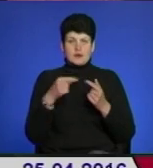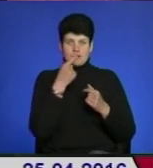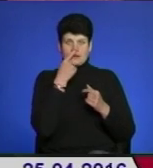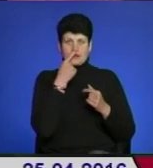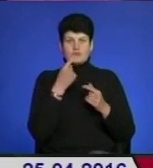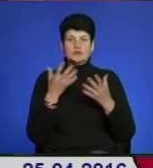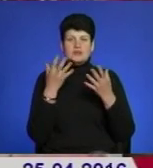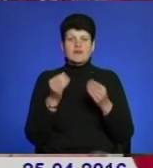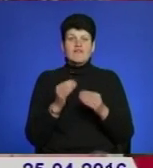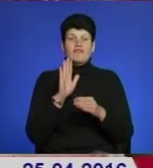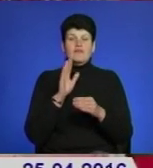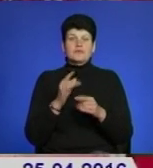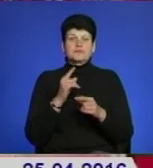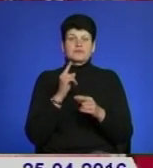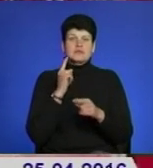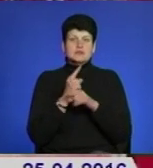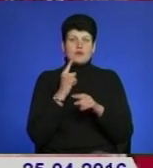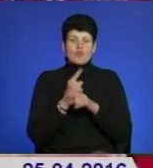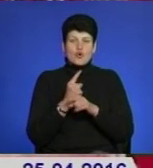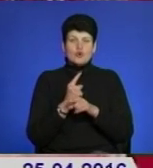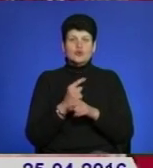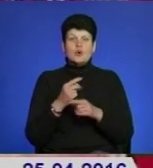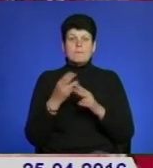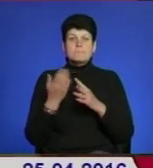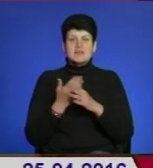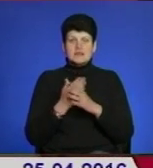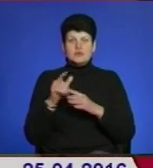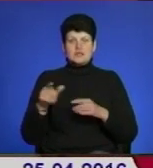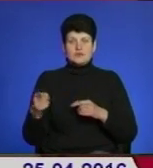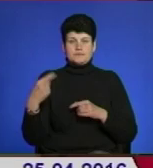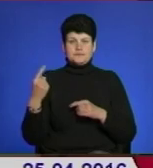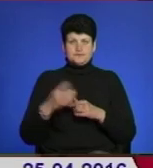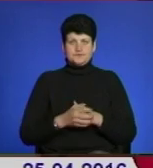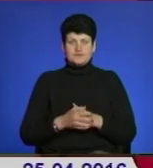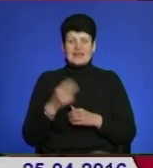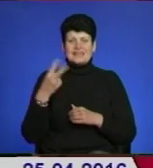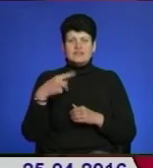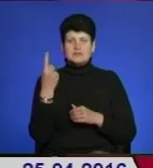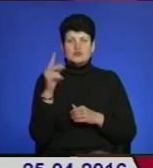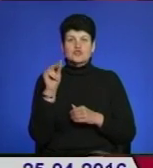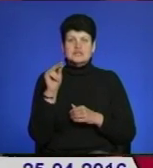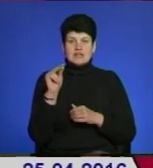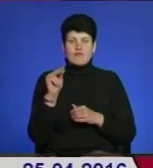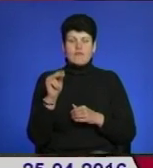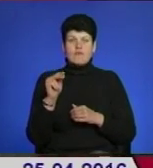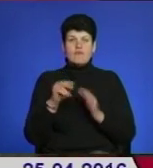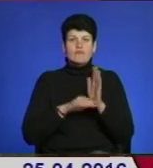закон, що дозволяв відновити пільги для жителів Тернопільщини. 21-го числа в парламенті